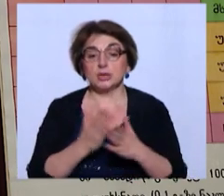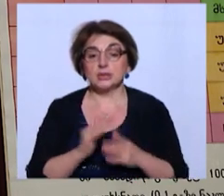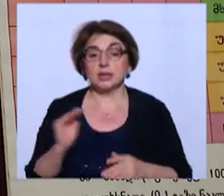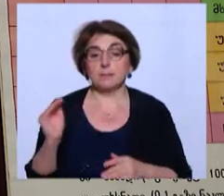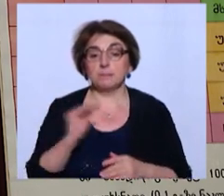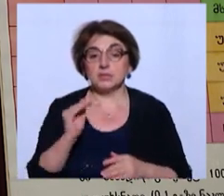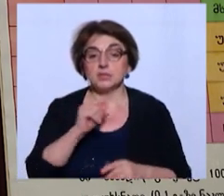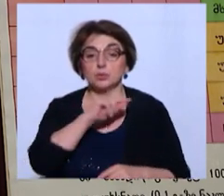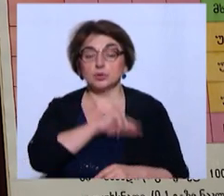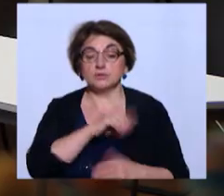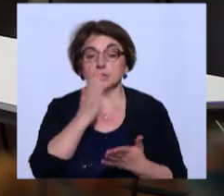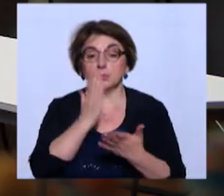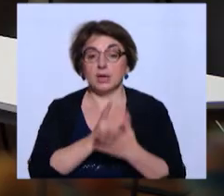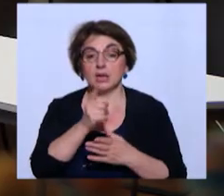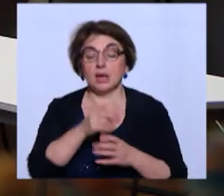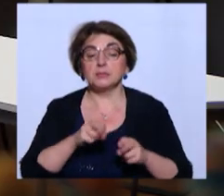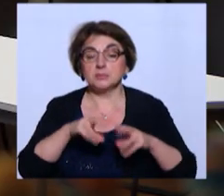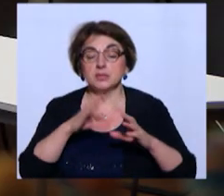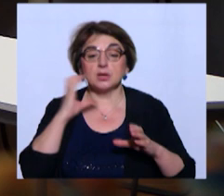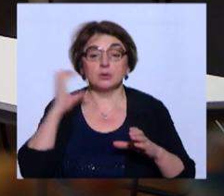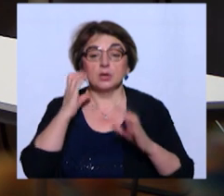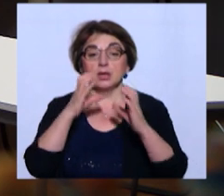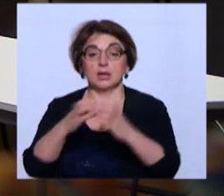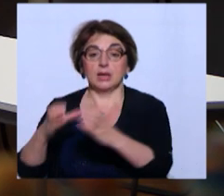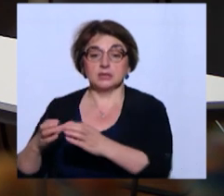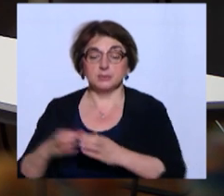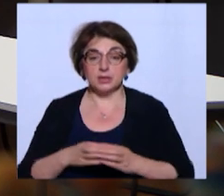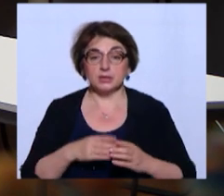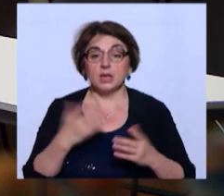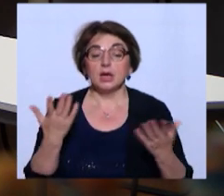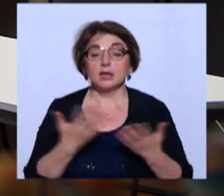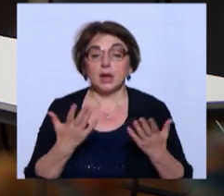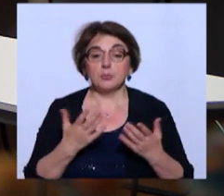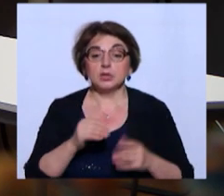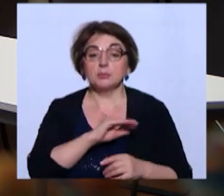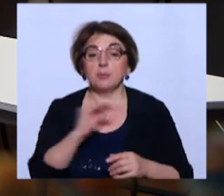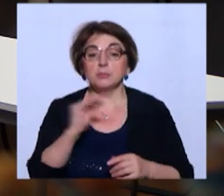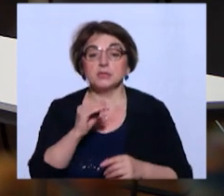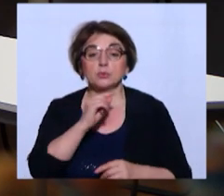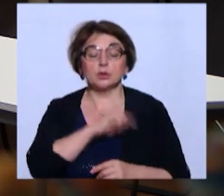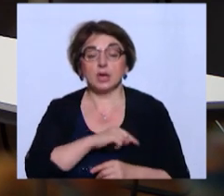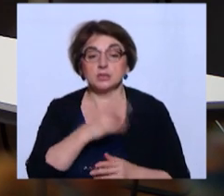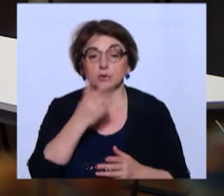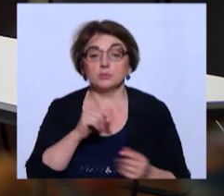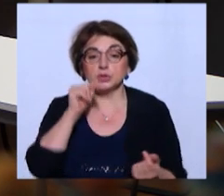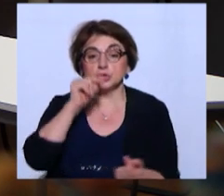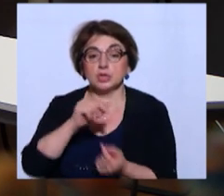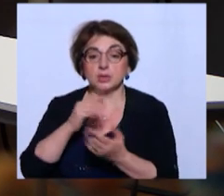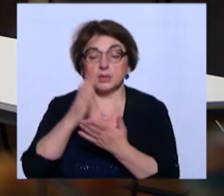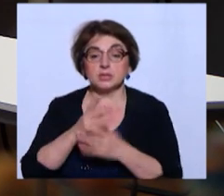ასეთ კლასიფიკაციას. და მე თქვენ გაგიმზადეთ რამოდენიმე ფიზიკური თვისება, რომლის მიხედვითაც